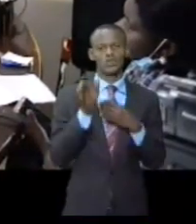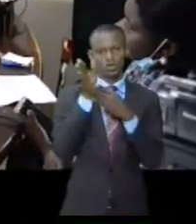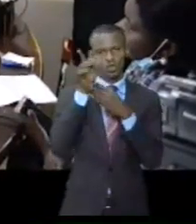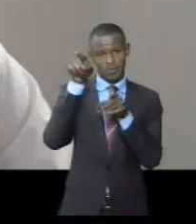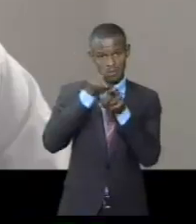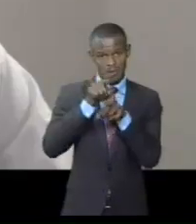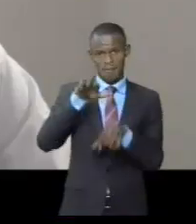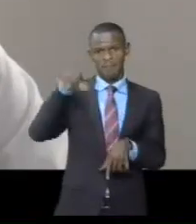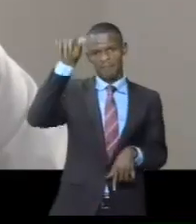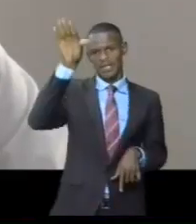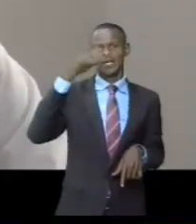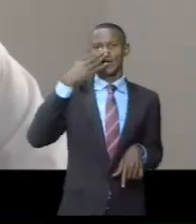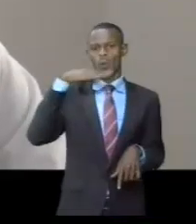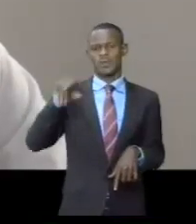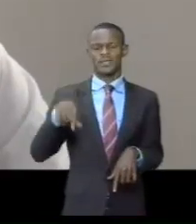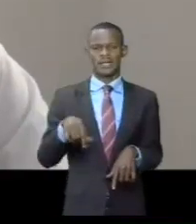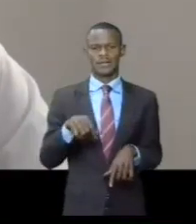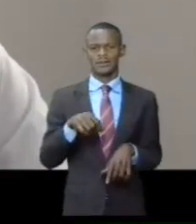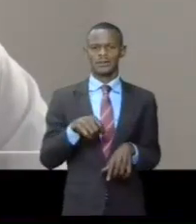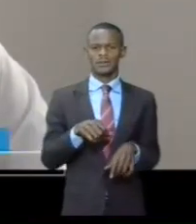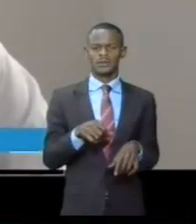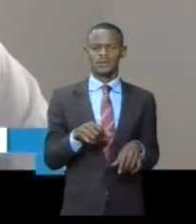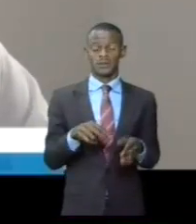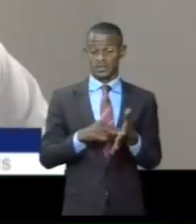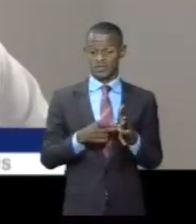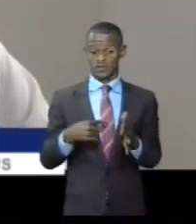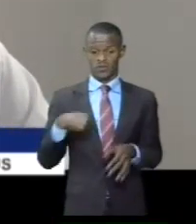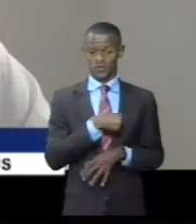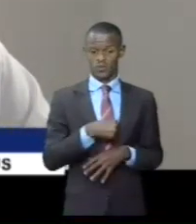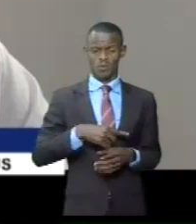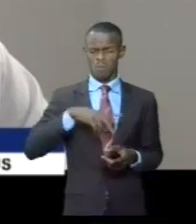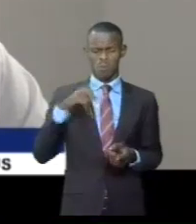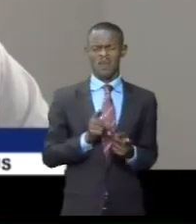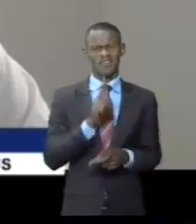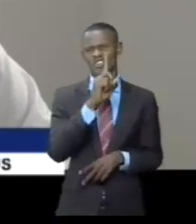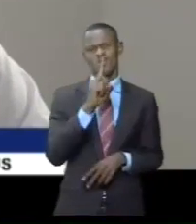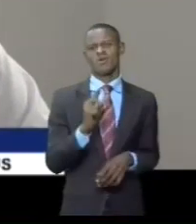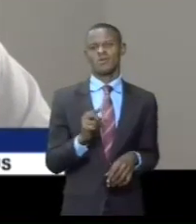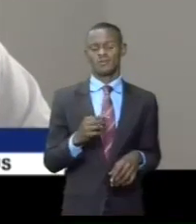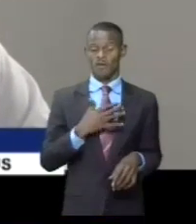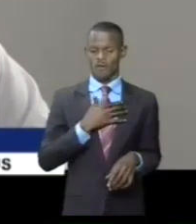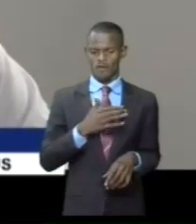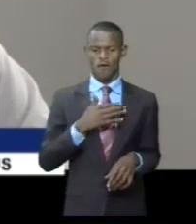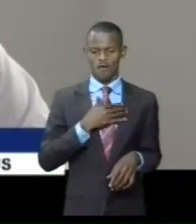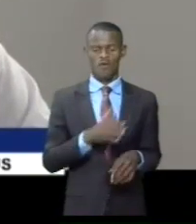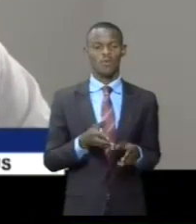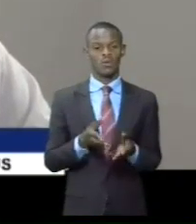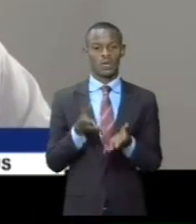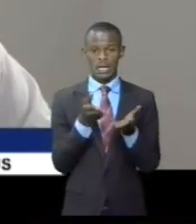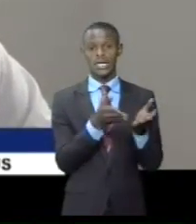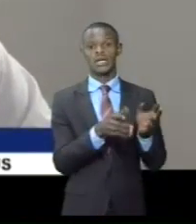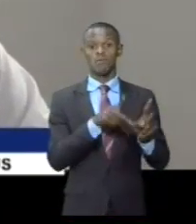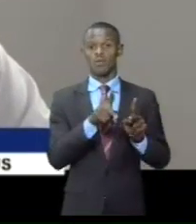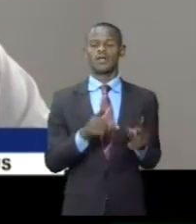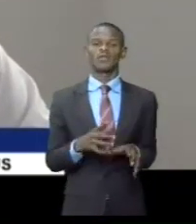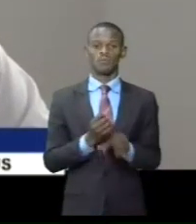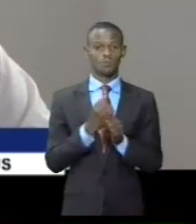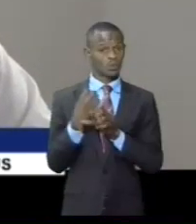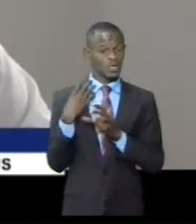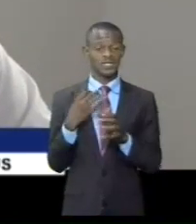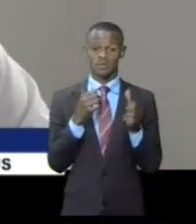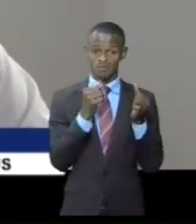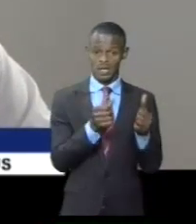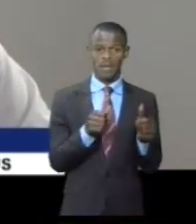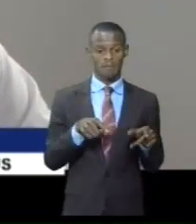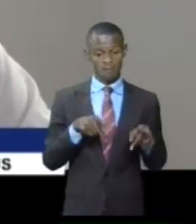vu à l'extérieur. Nous ne disons pas que nous sommes les plus sélects, mais nous avons fait de notre mieux pour que ça réponde quand même,